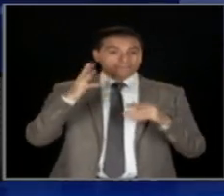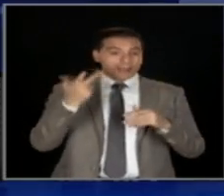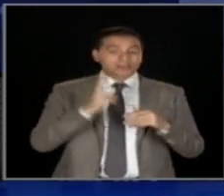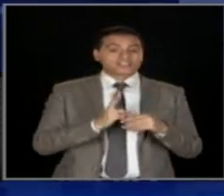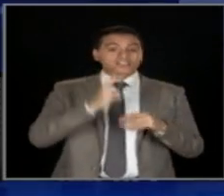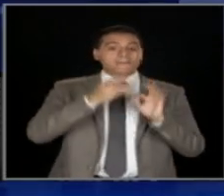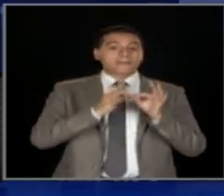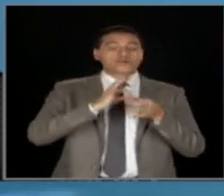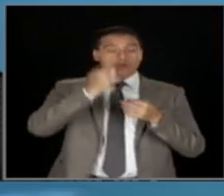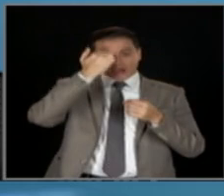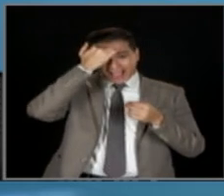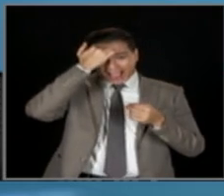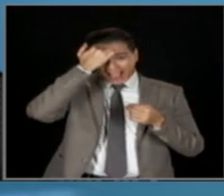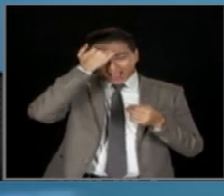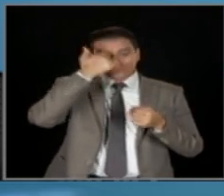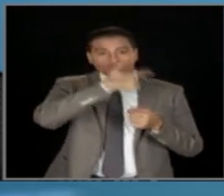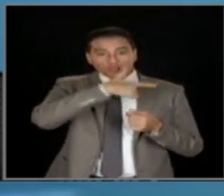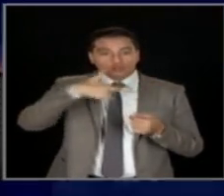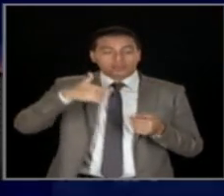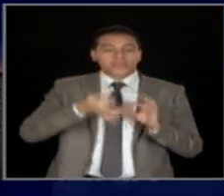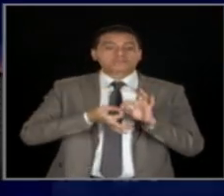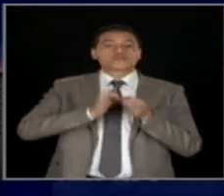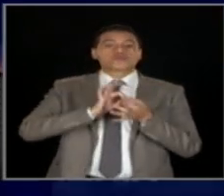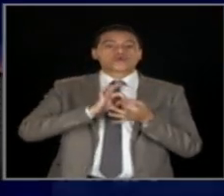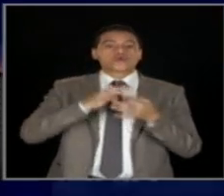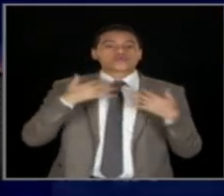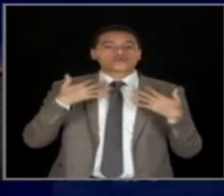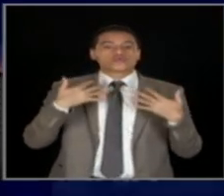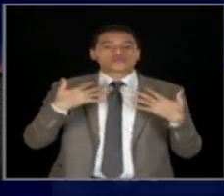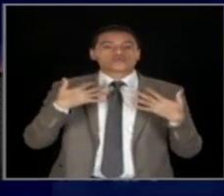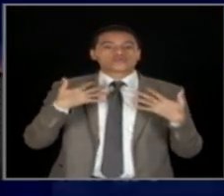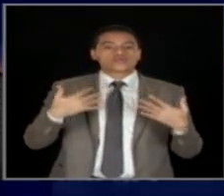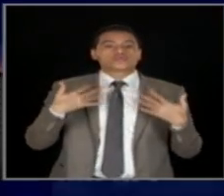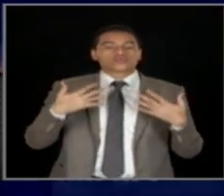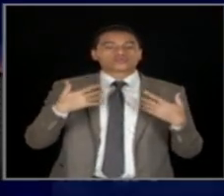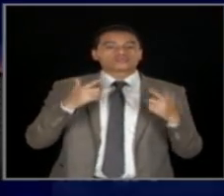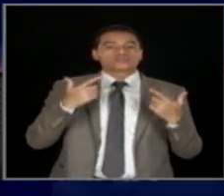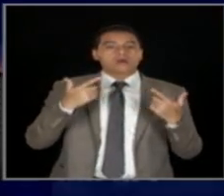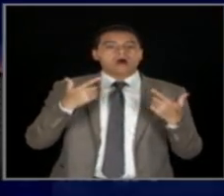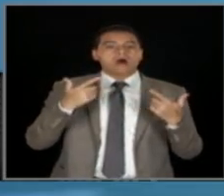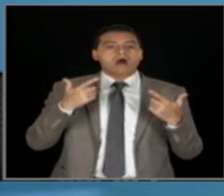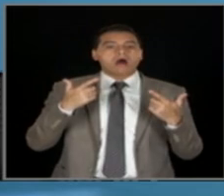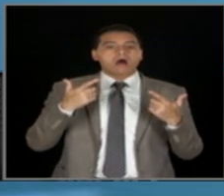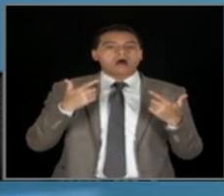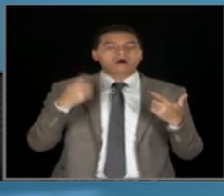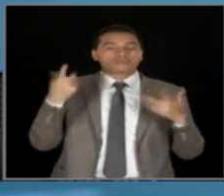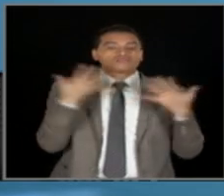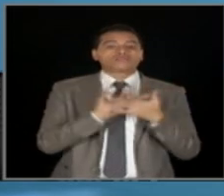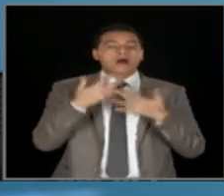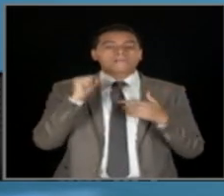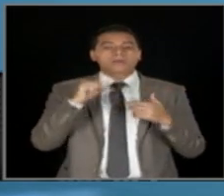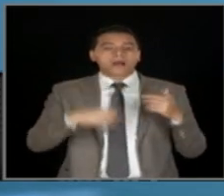7 مليار و600 مليون دولار. شركه برمجه متخصصه في مجال امن الكمبيوتر